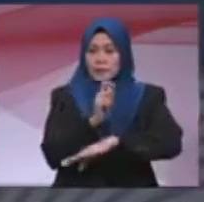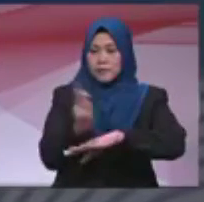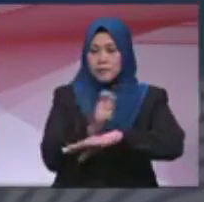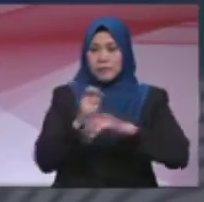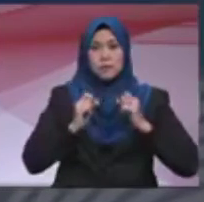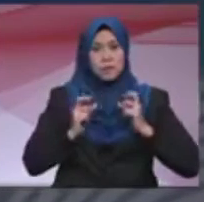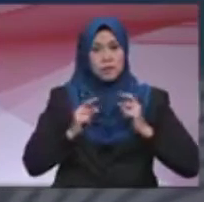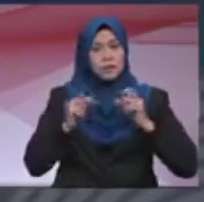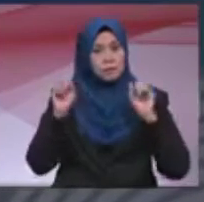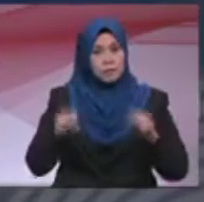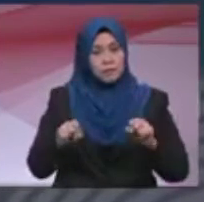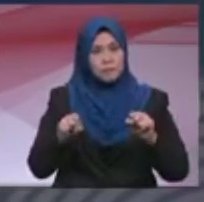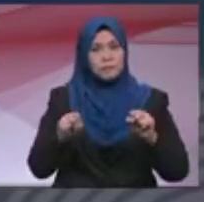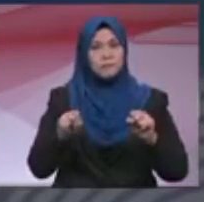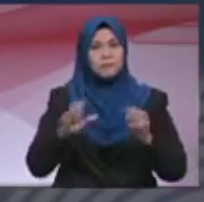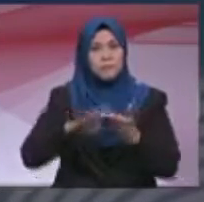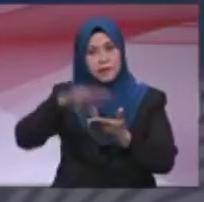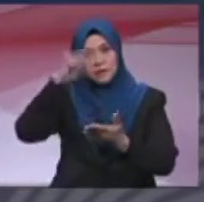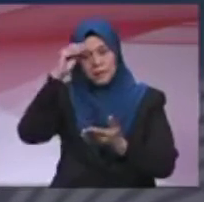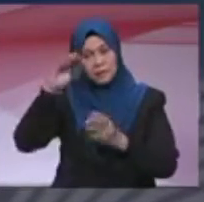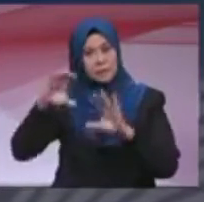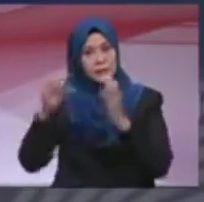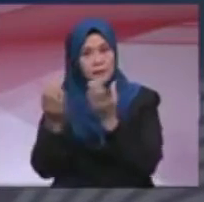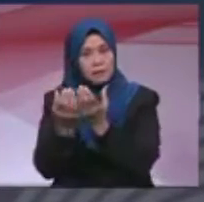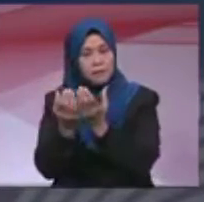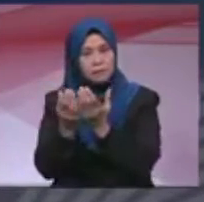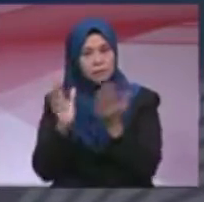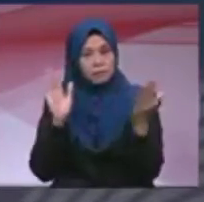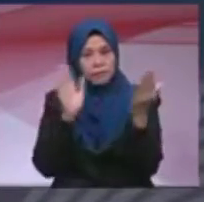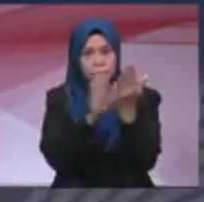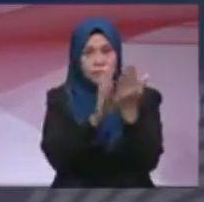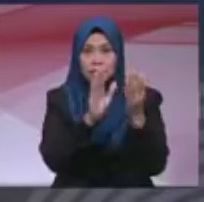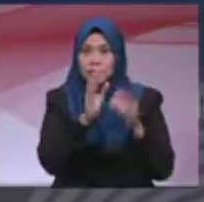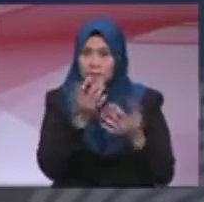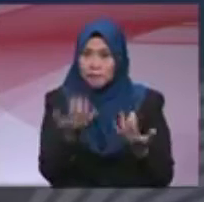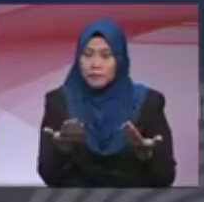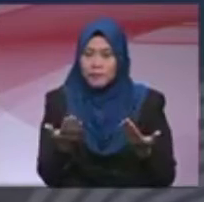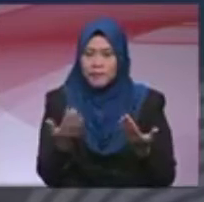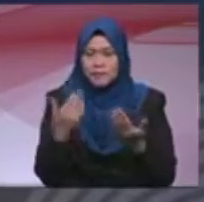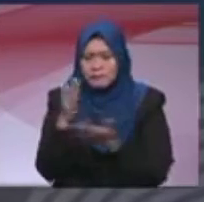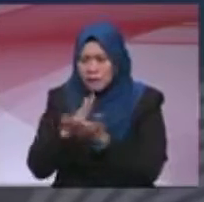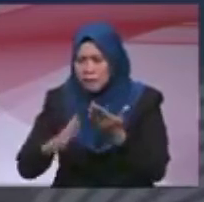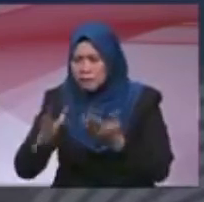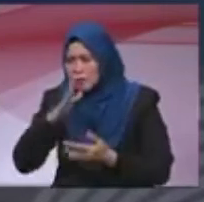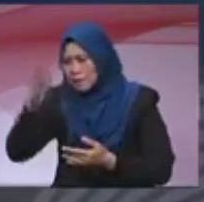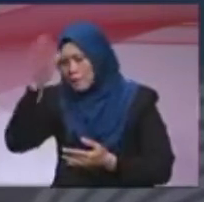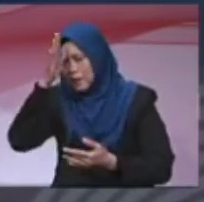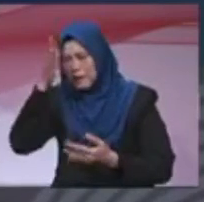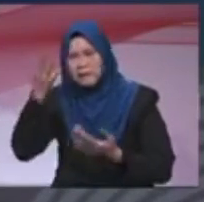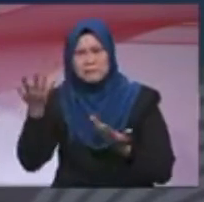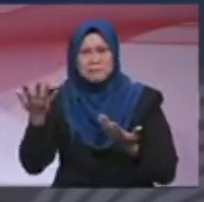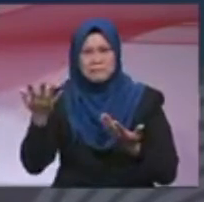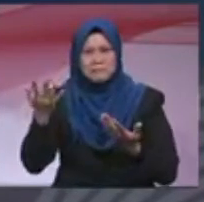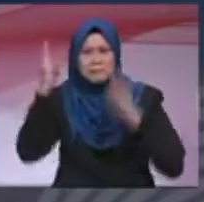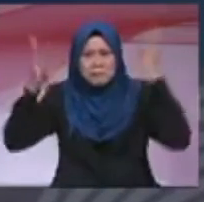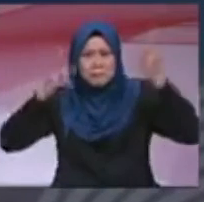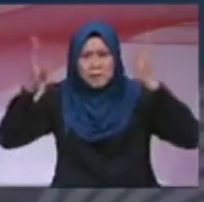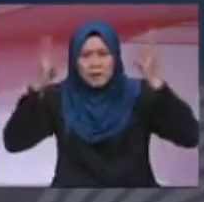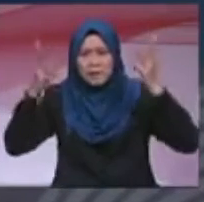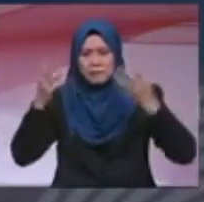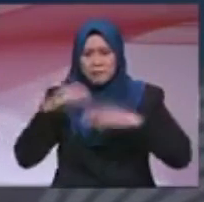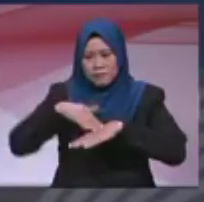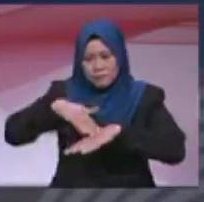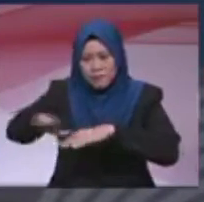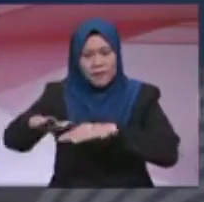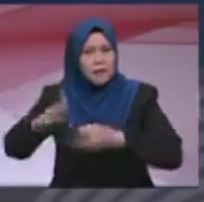dibenarkan beroperasi secara bersemuka. Jadi ada segelintir beberapa yang ada perdebatan di media sosial lah, takut nak